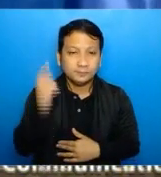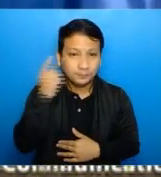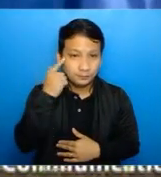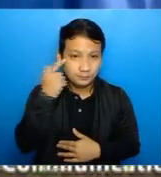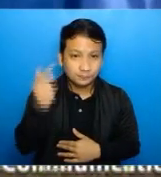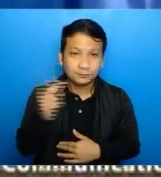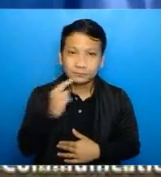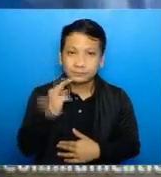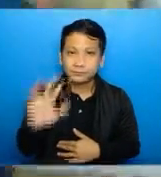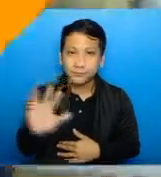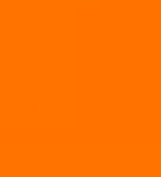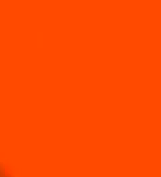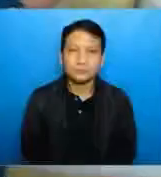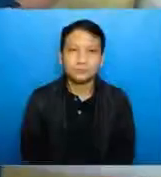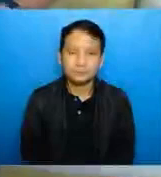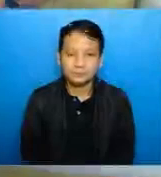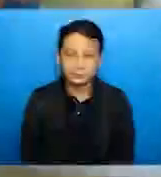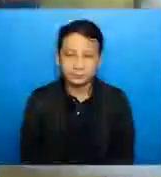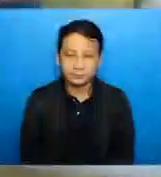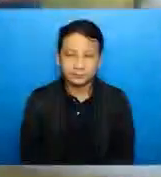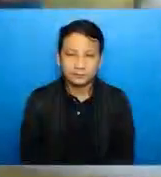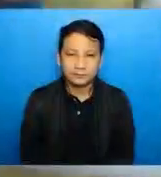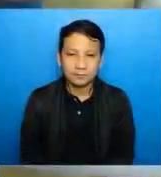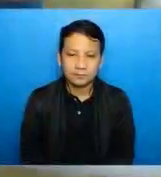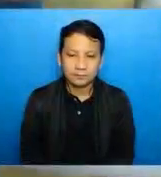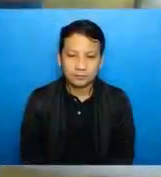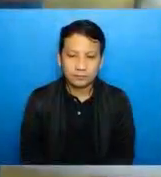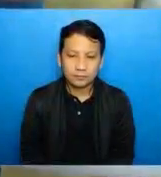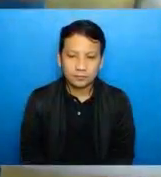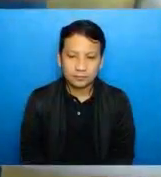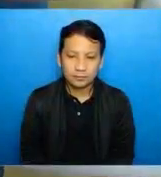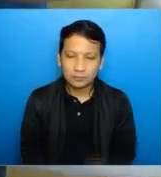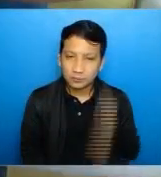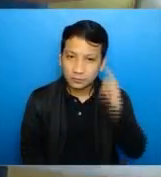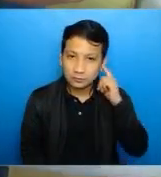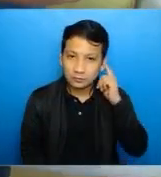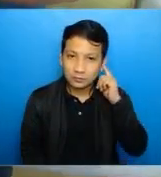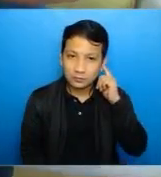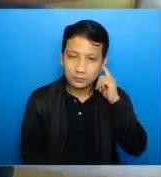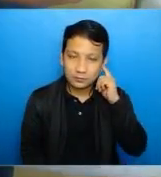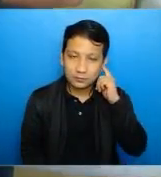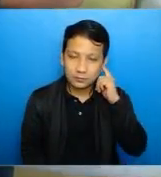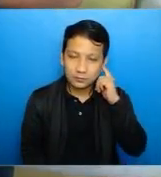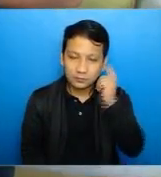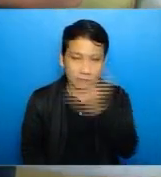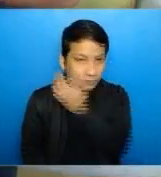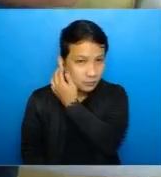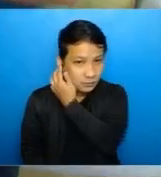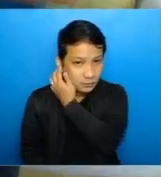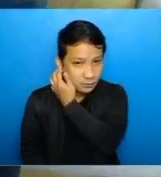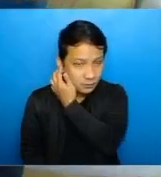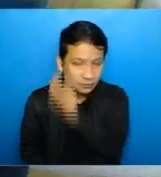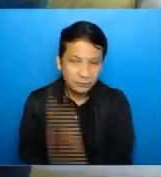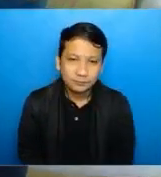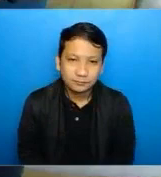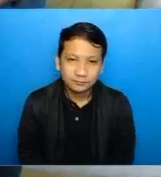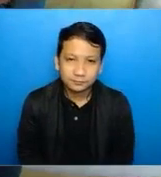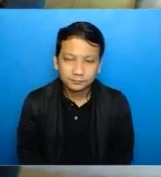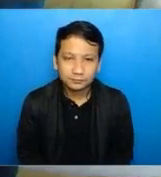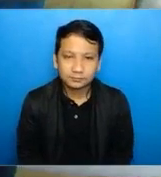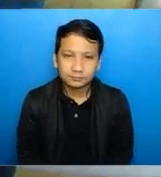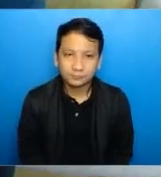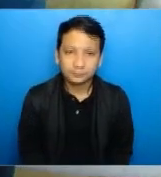News 5. So kahit hindi pa natin natitiyak kung kumalat na ba ang Delta variant, marami na bang local cases